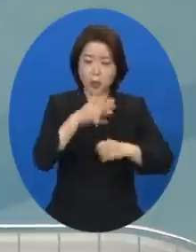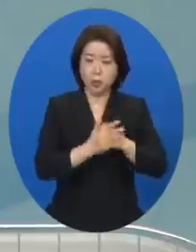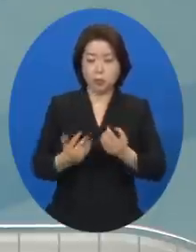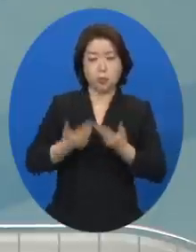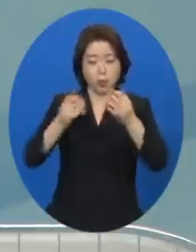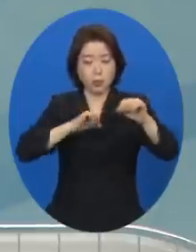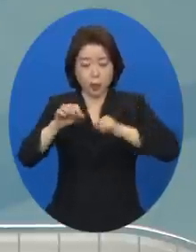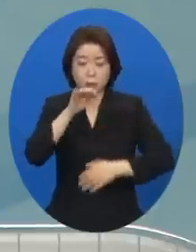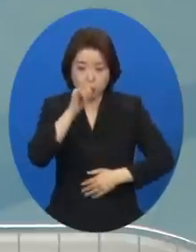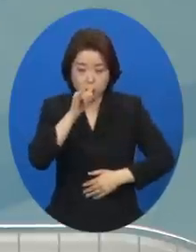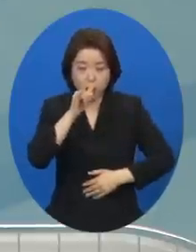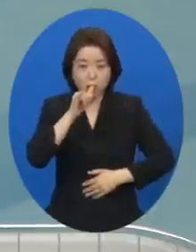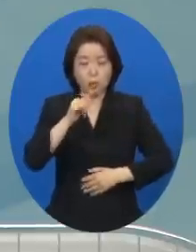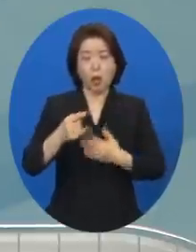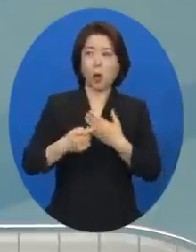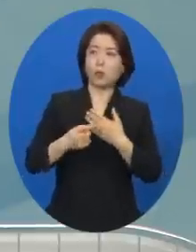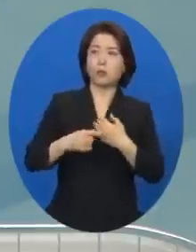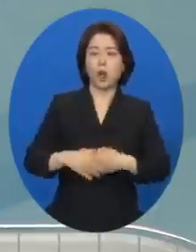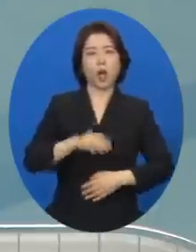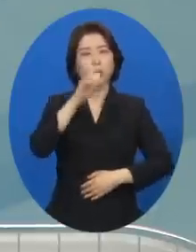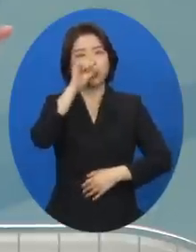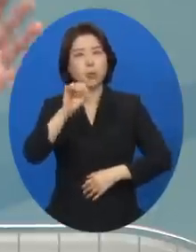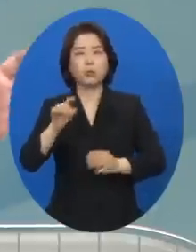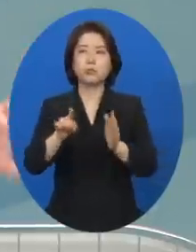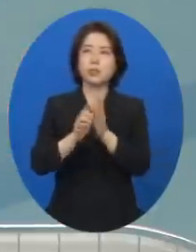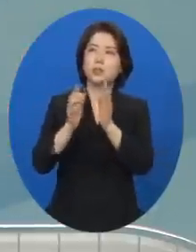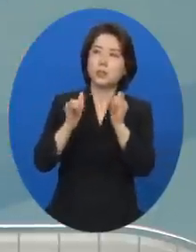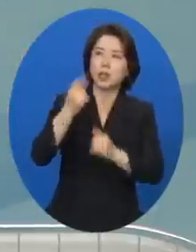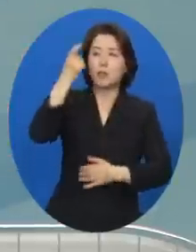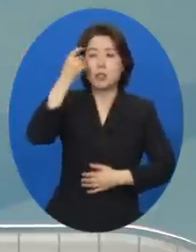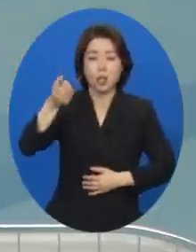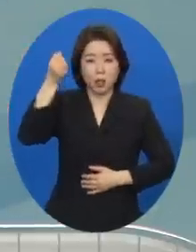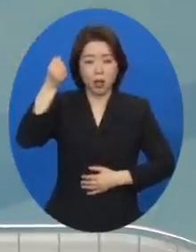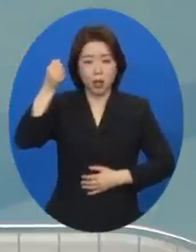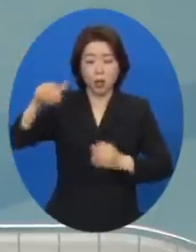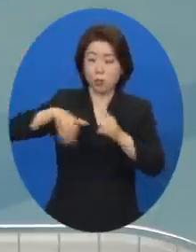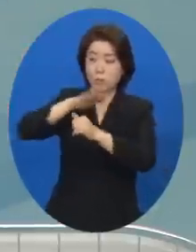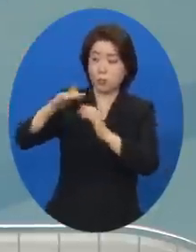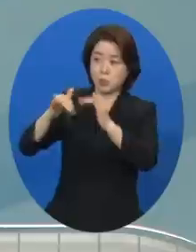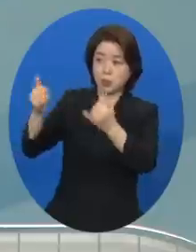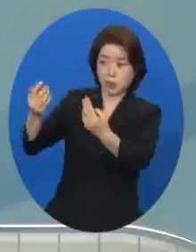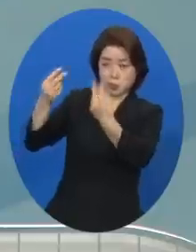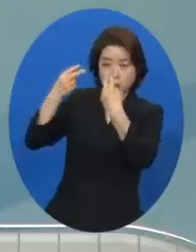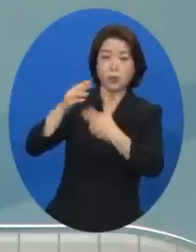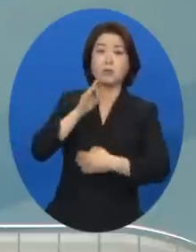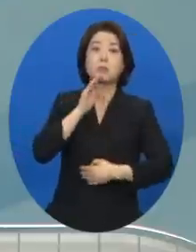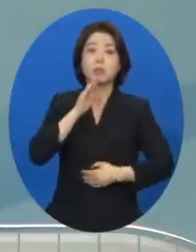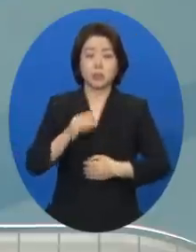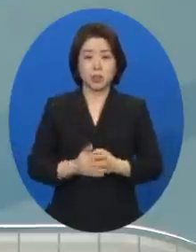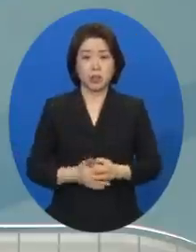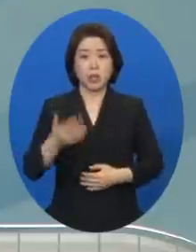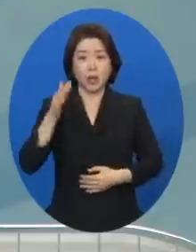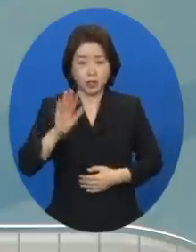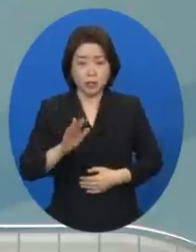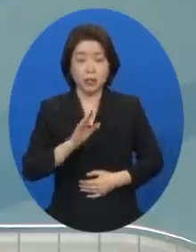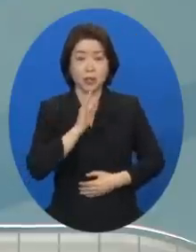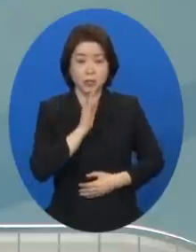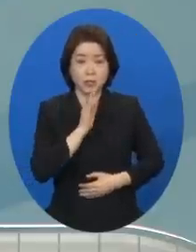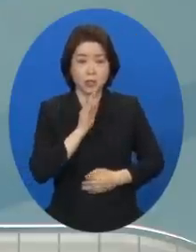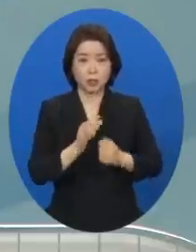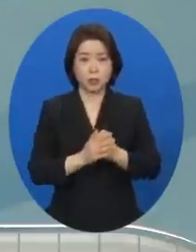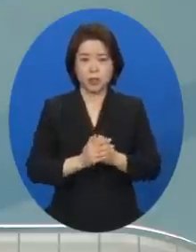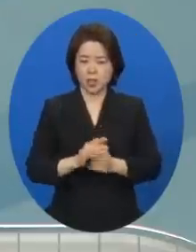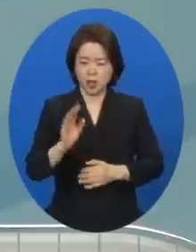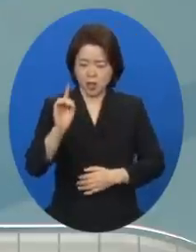그리스도의 일 거라고 생각하는 것 주변사람들도 대략 그렇게 보죠 그런데 실제로는 전혀